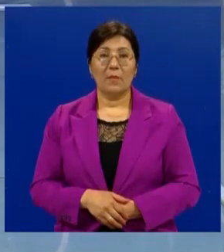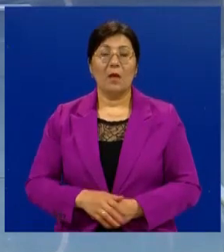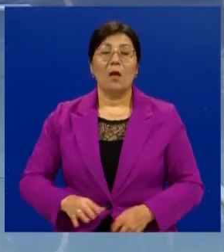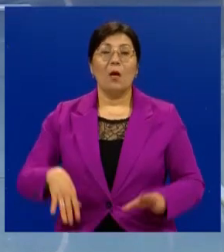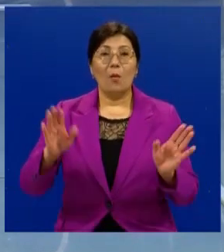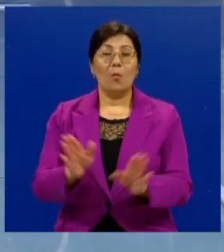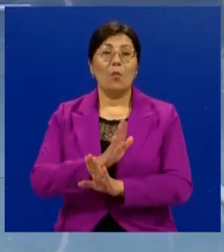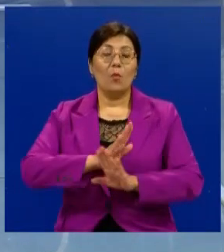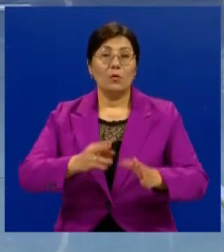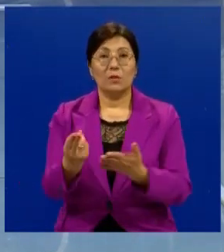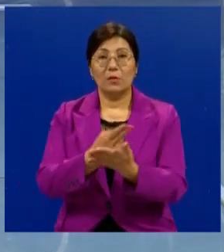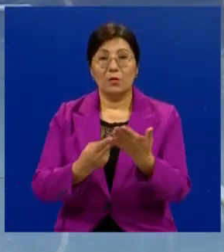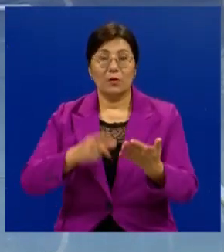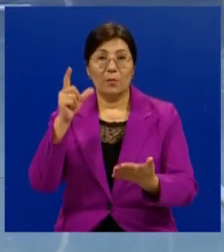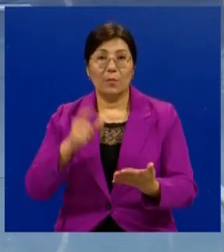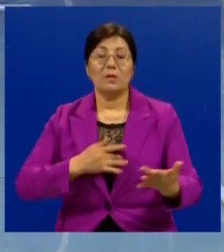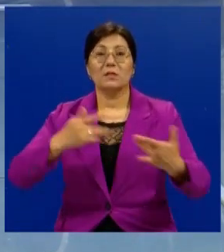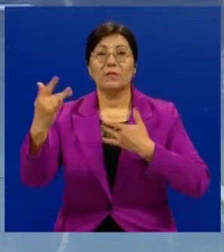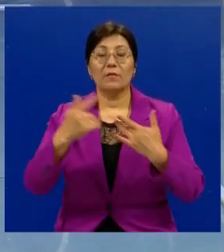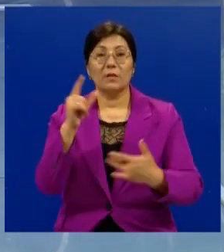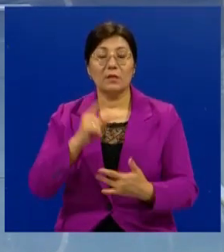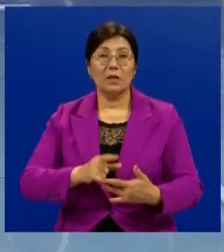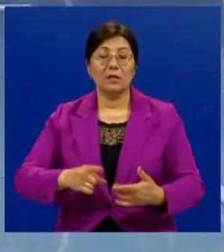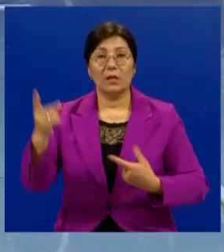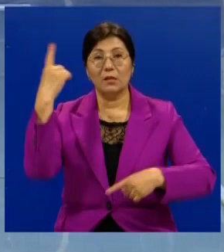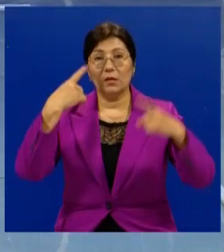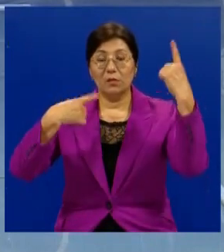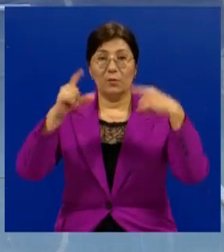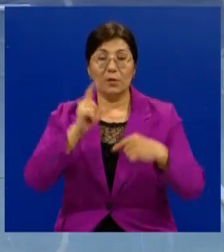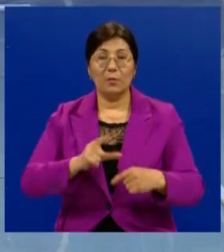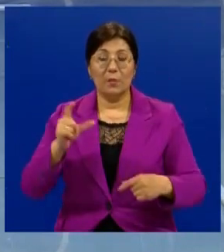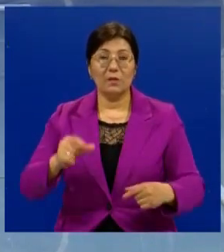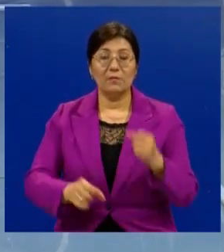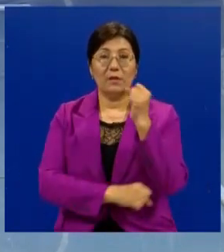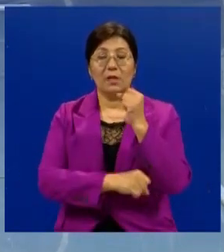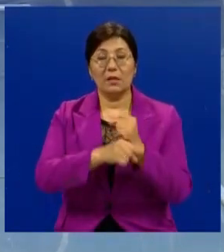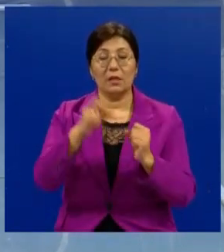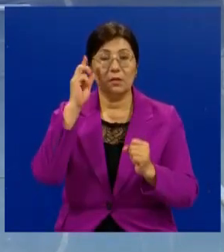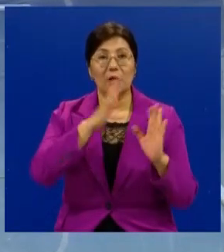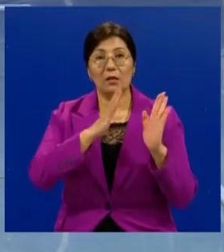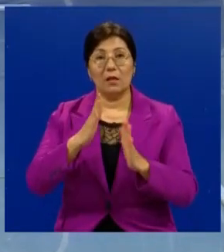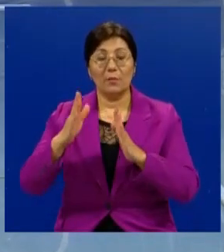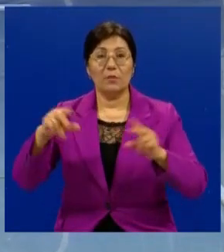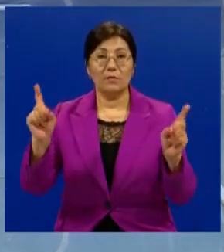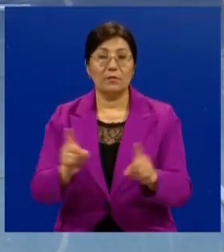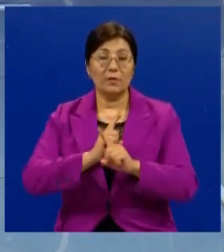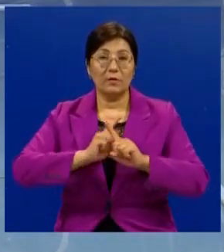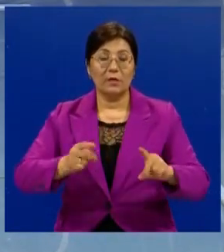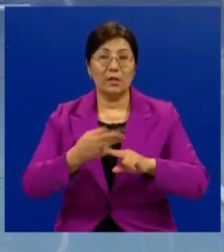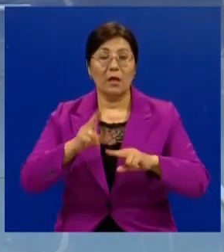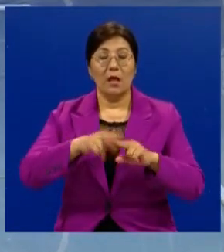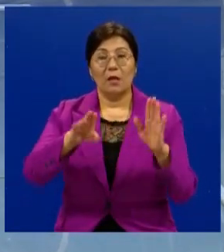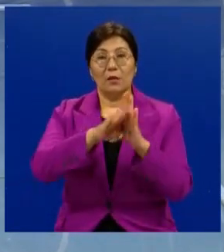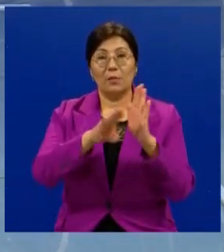Музыканты, художники, деятели театральных подмостков, творческие личности, сотрудники библиотек и музеев. Вот далеко не полный